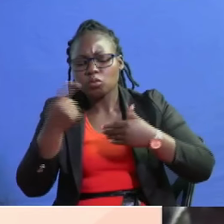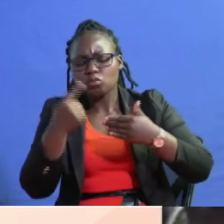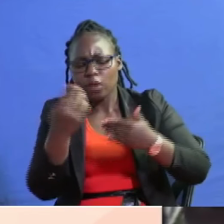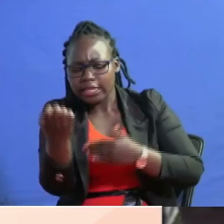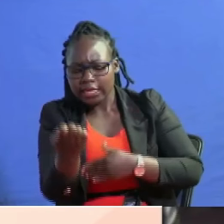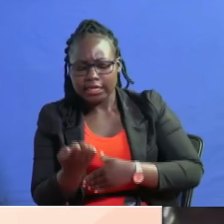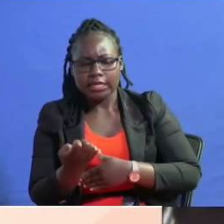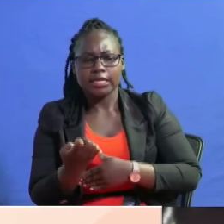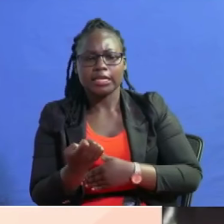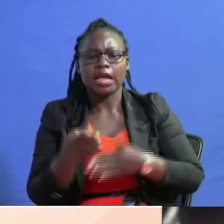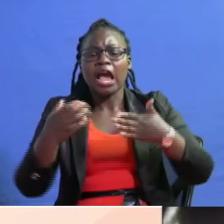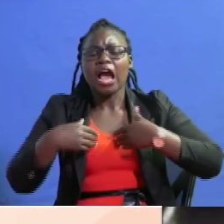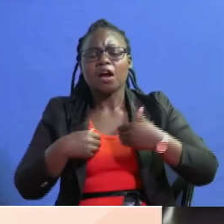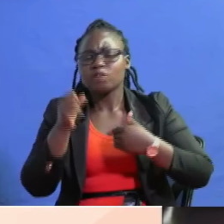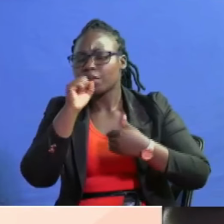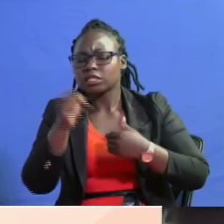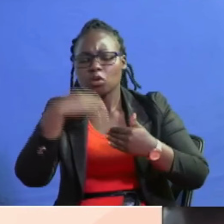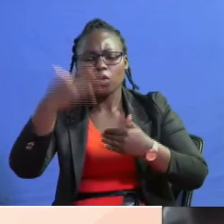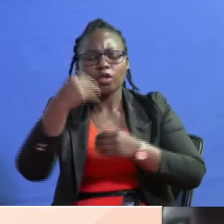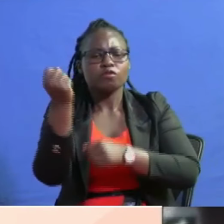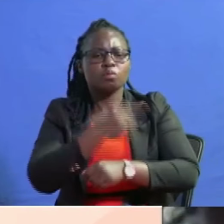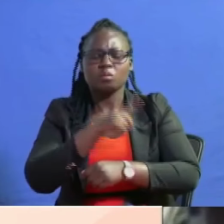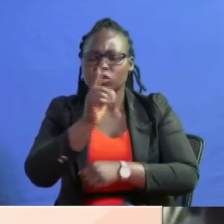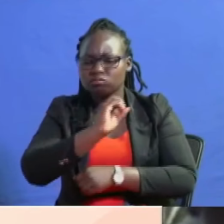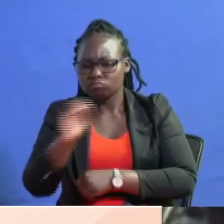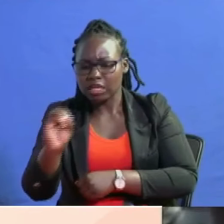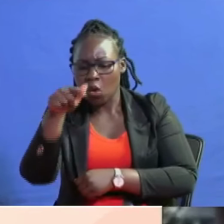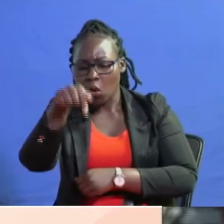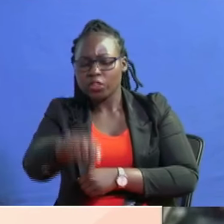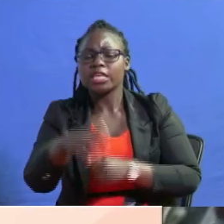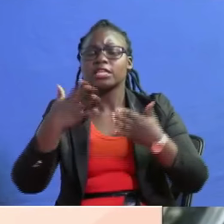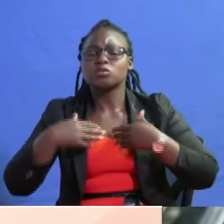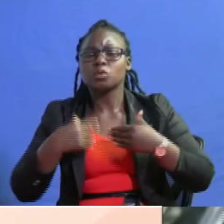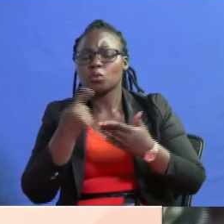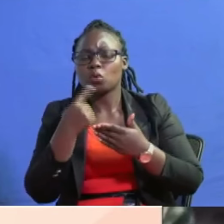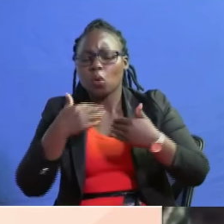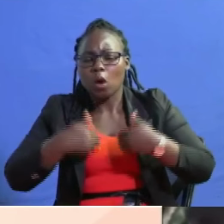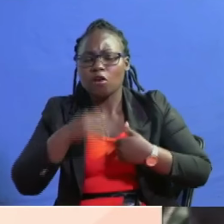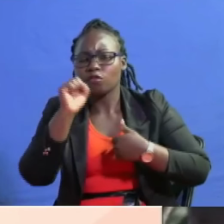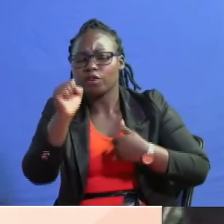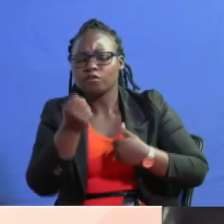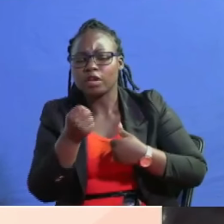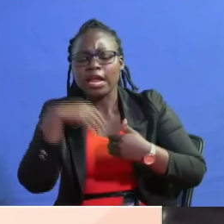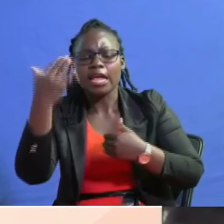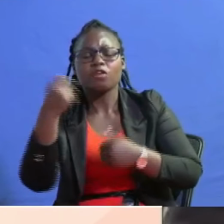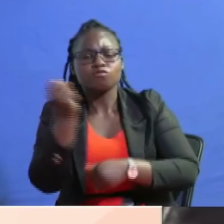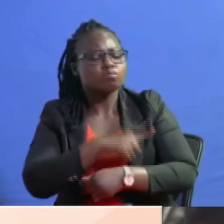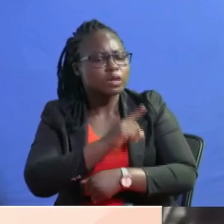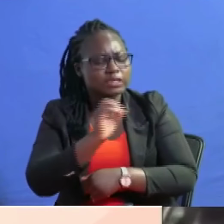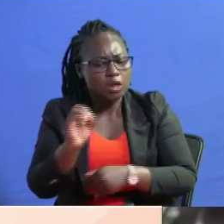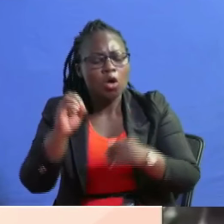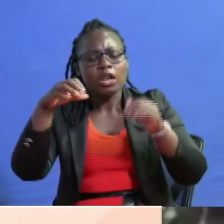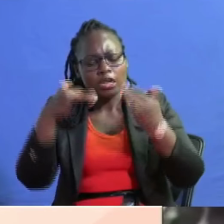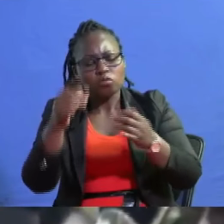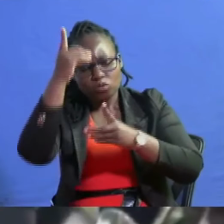zaidi hawana shilingi 300 kila mwezi. Hawa watu ambao hawana shilingi 300 kila mwezi